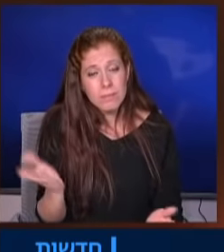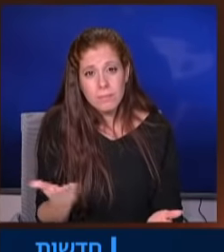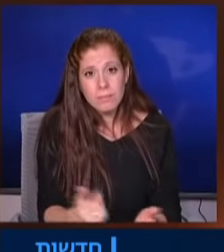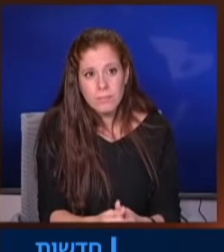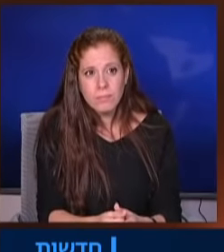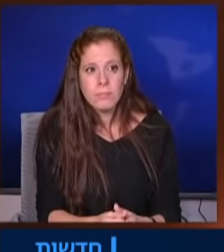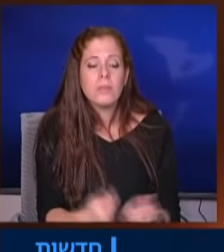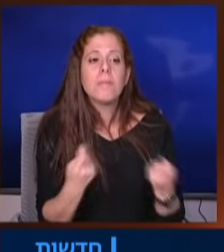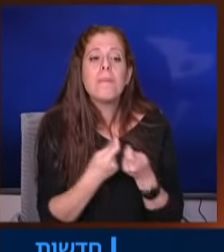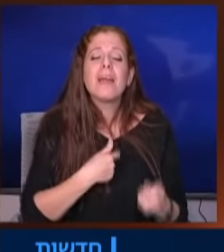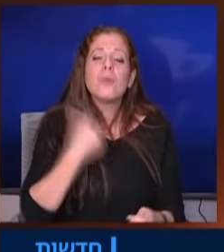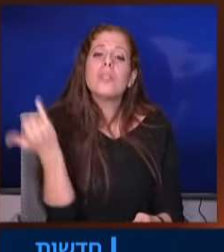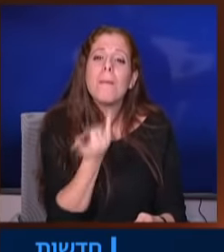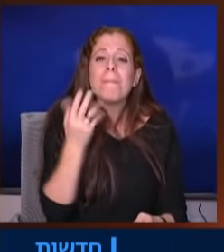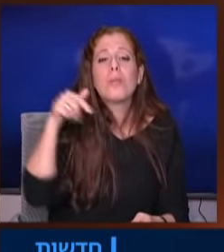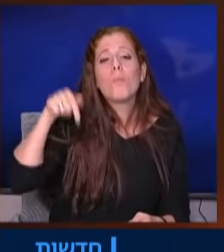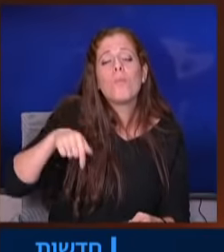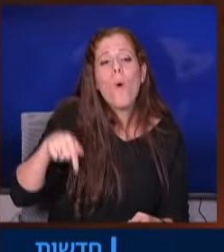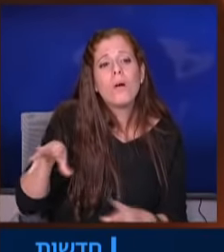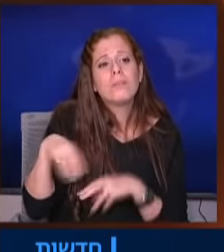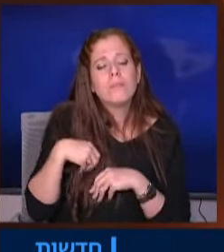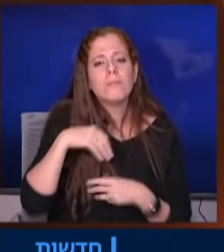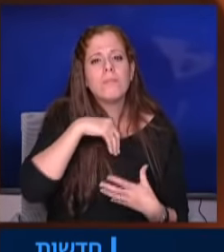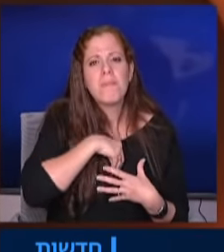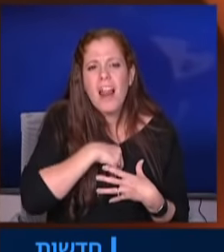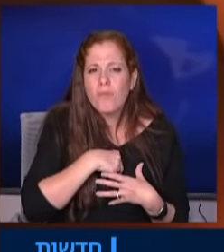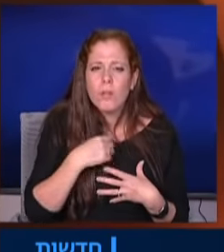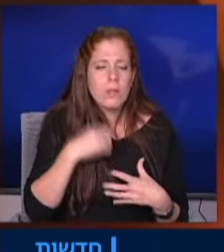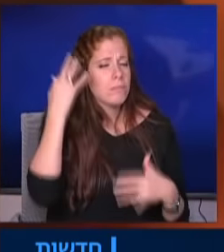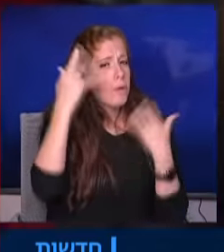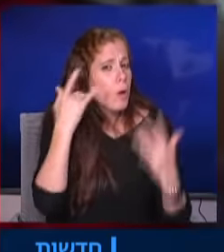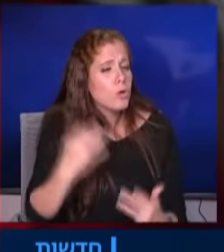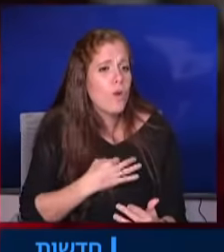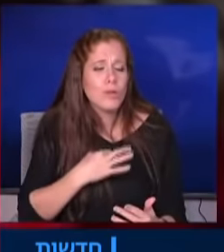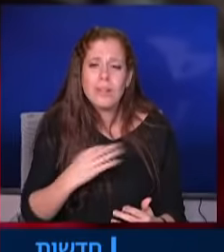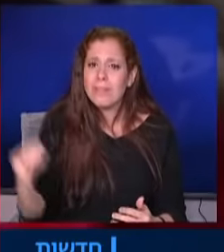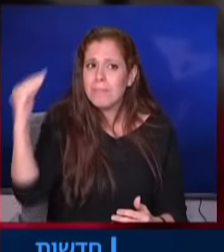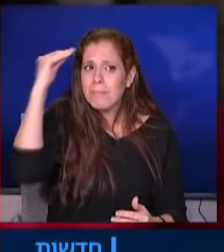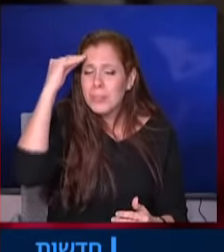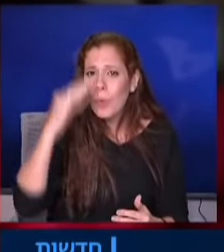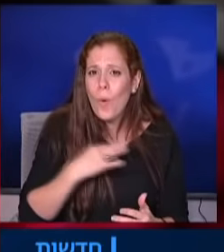פעם. מבחינתי הוא תמיד יהיה פה. בלב שלי, במחשבות שלי, בזיכרונות שלי.